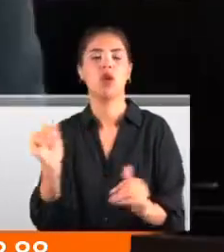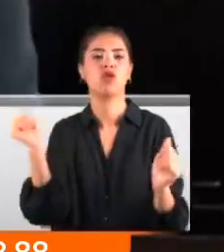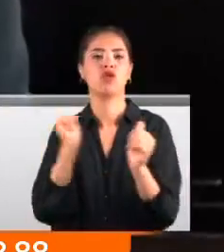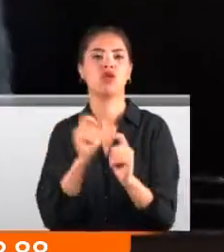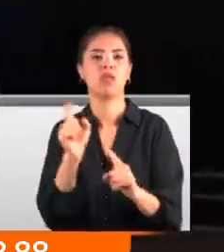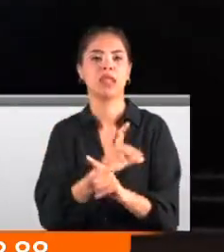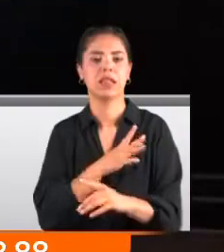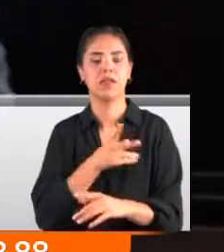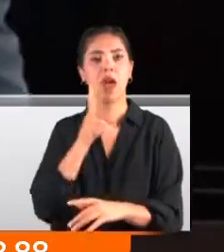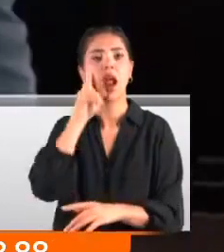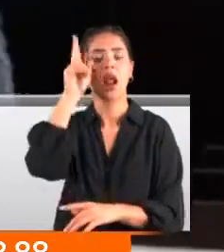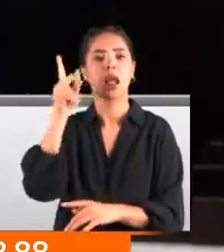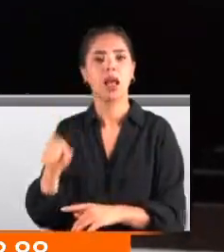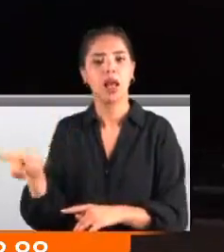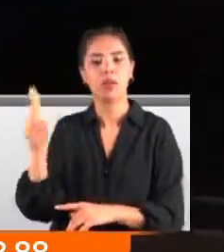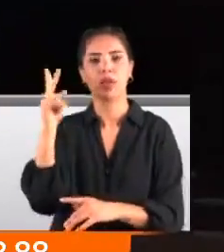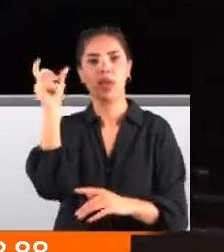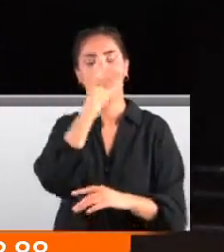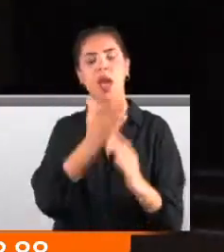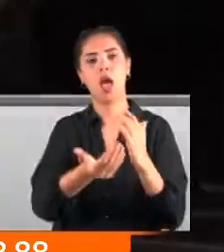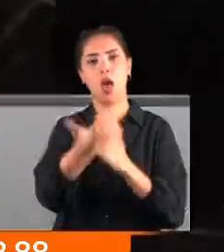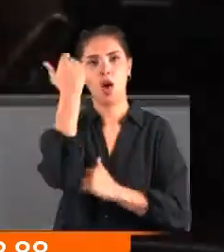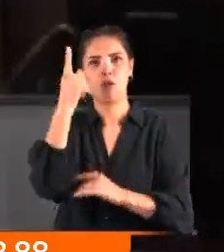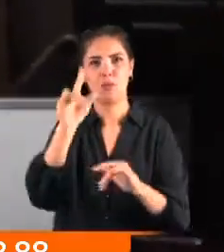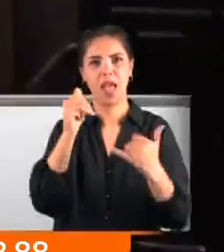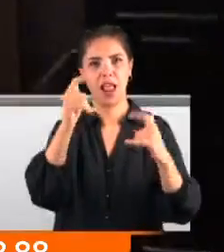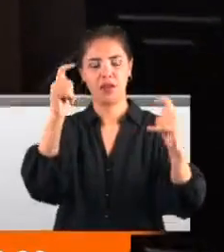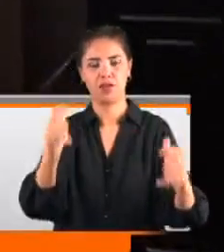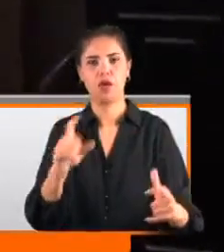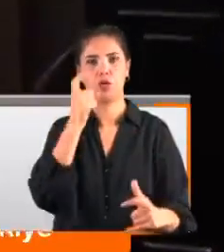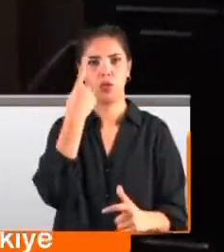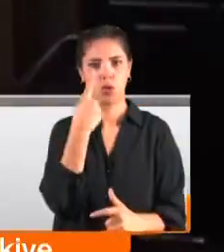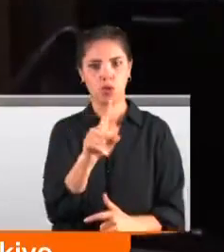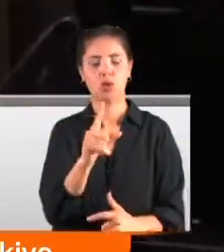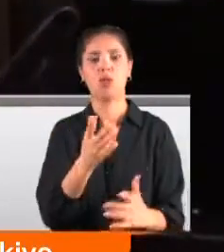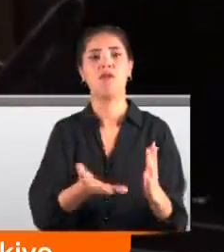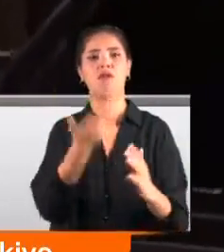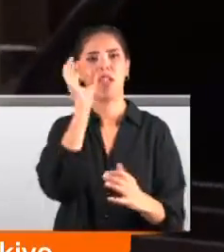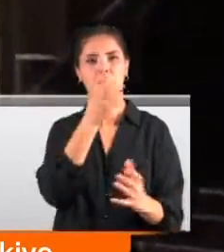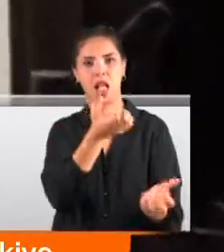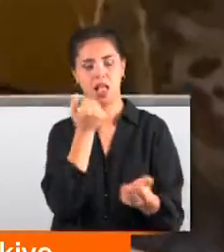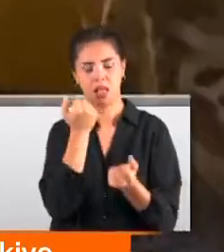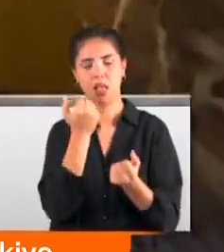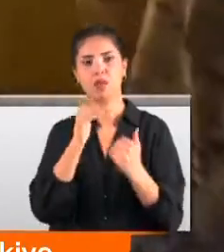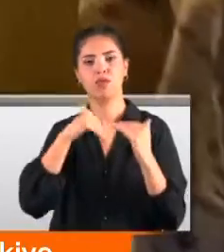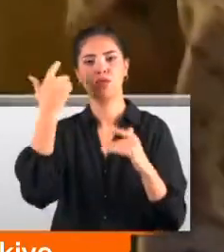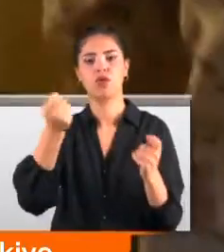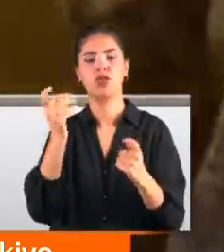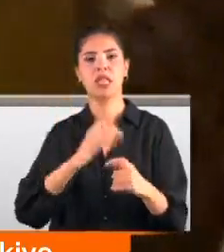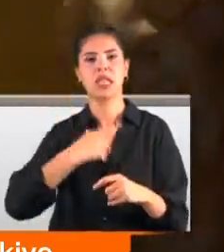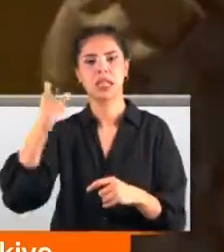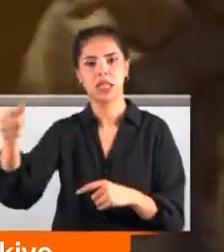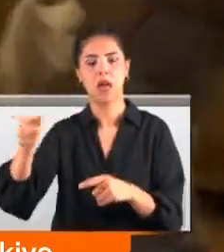arttı. Gaspçılar 2 ay önce bir gece kulübünü basmış, 9 bin lira ve yüklü miktarda altını aldıktan sonra iş yeri sahibini de